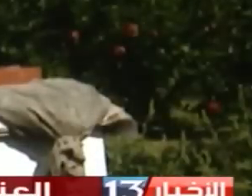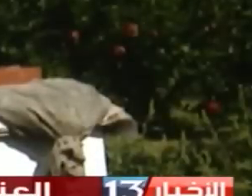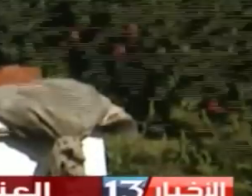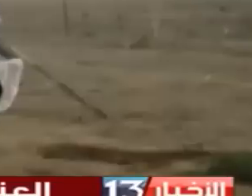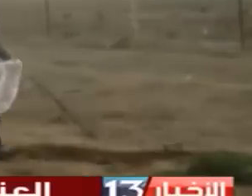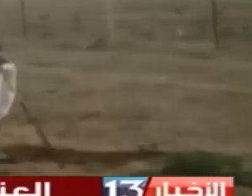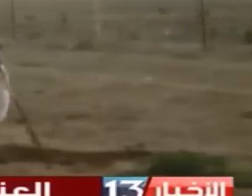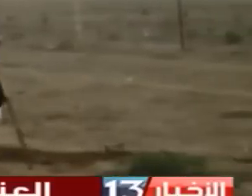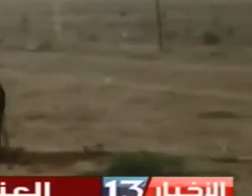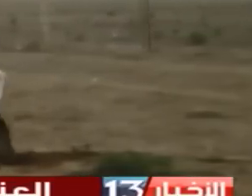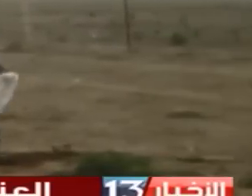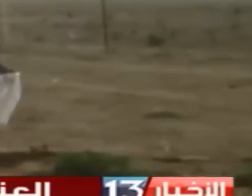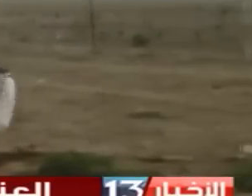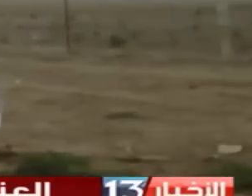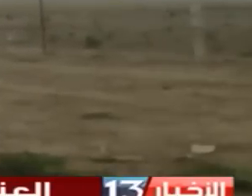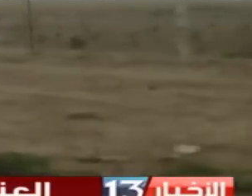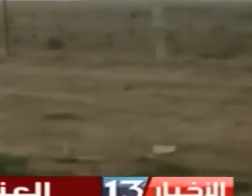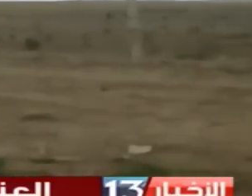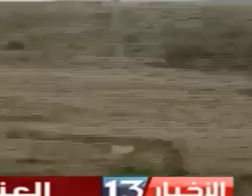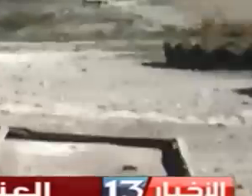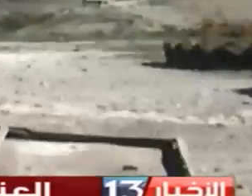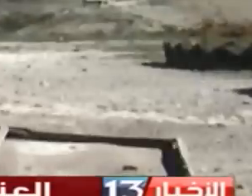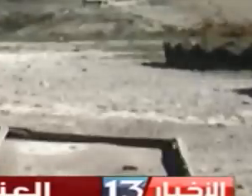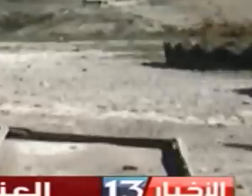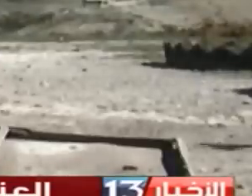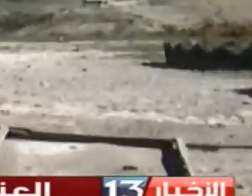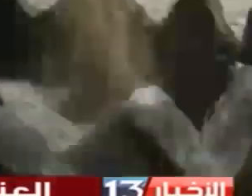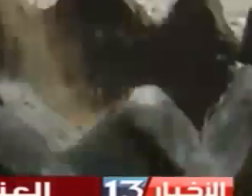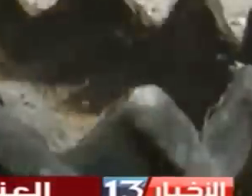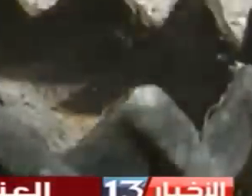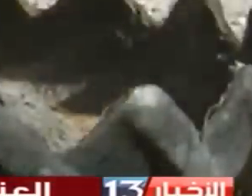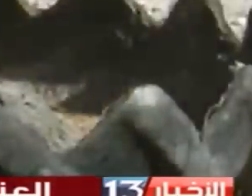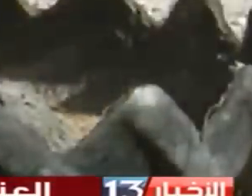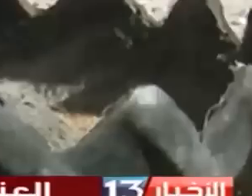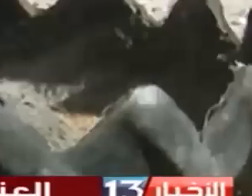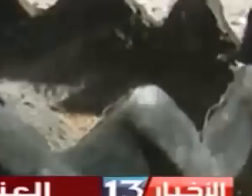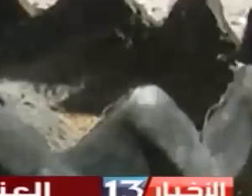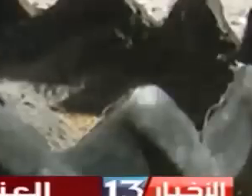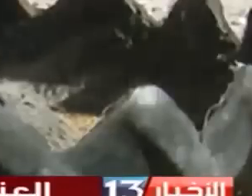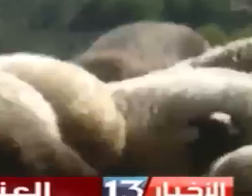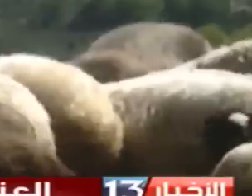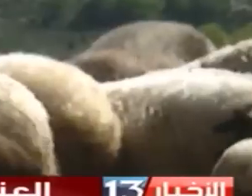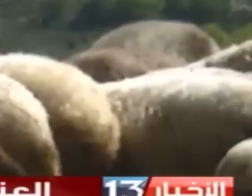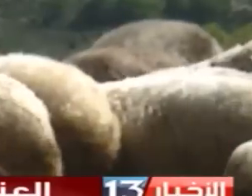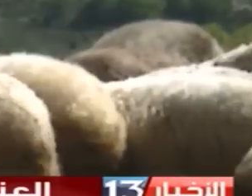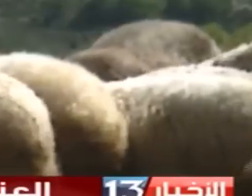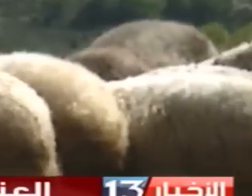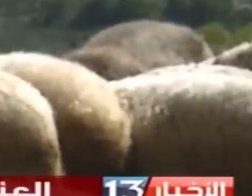أهمها الشروع في تنقيح المنشور الوزاري الخاص بمقاسم الفلاحين الشبان على الأراضي الدولية.